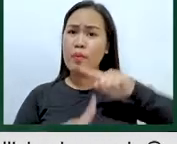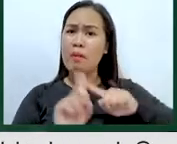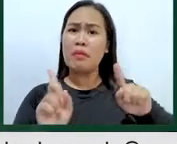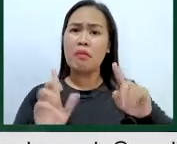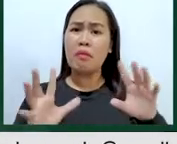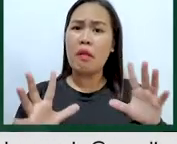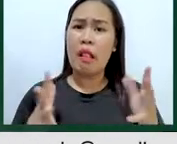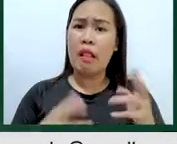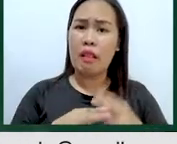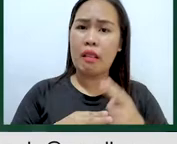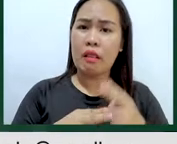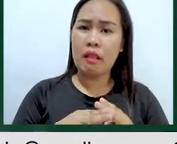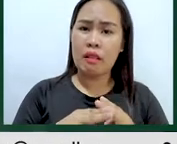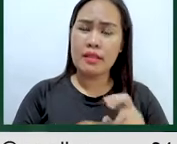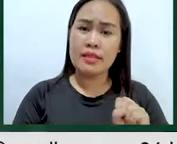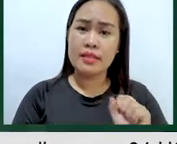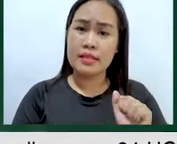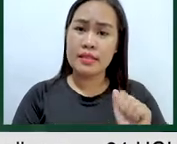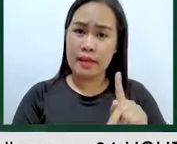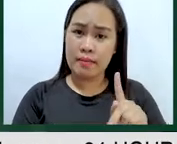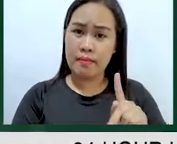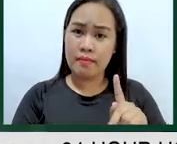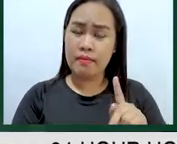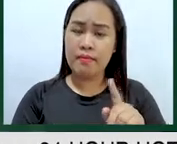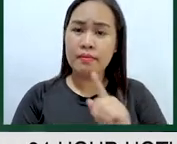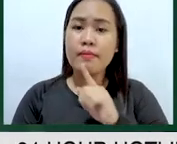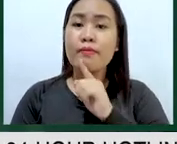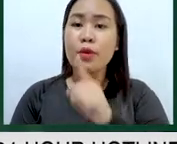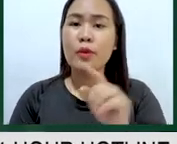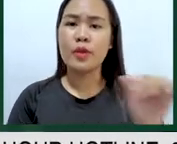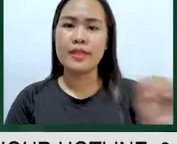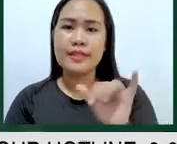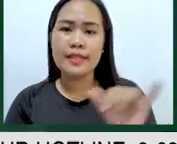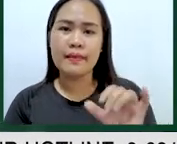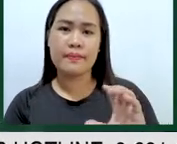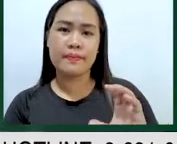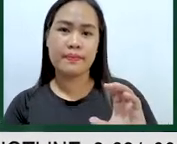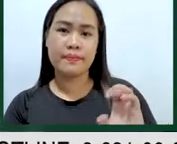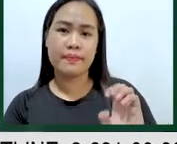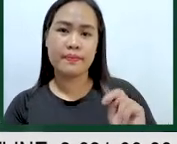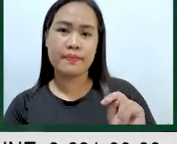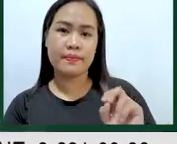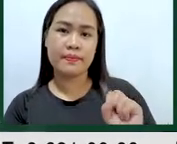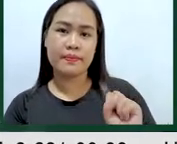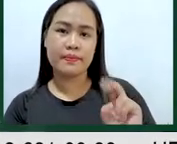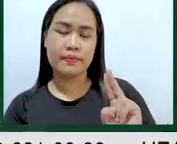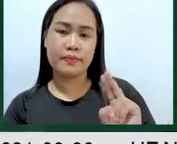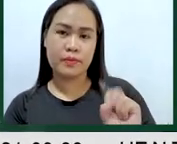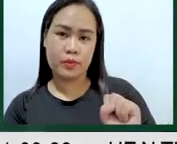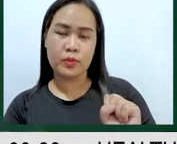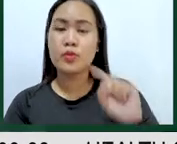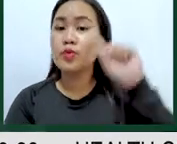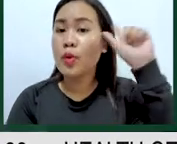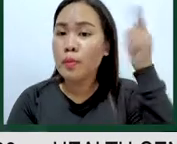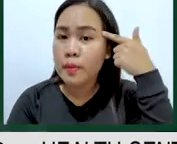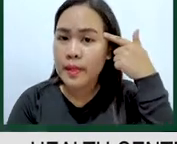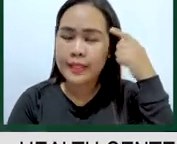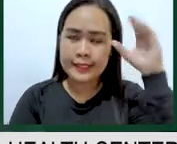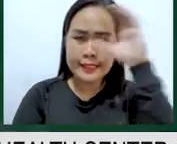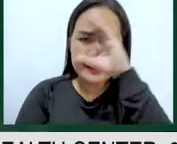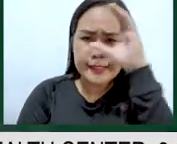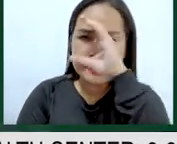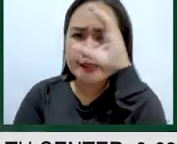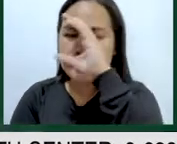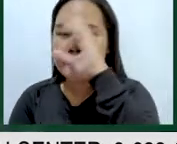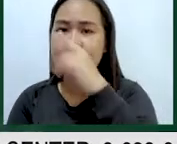a way para malaman nila kung sino-sino ang mga permanent residents or mga residents, no, na nandito sa ating komunidad, no? That